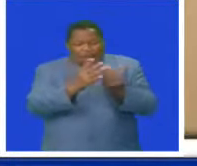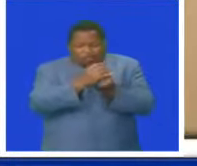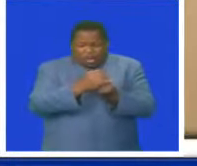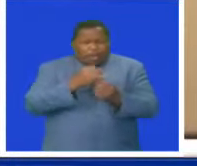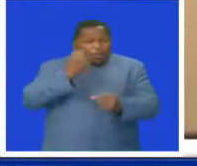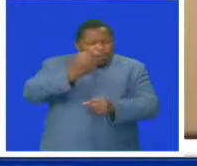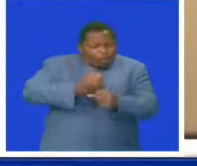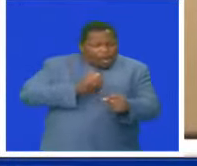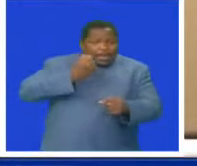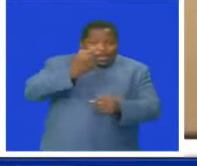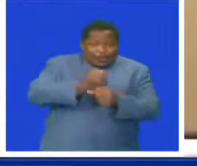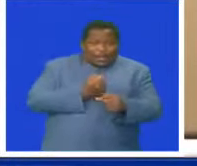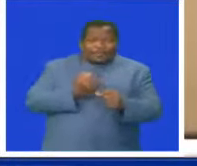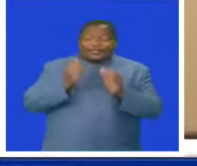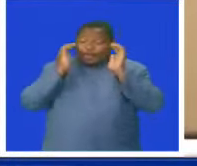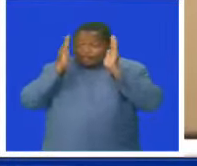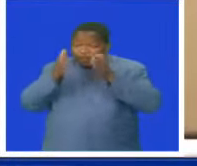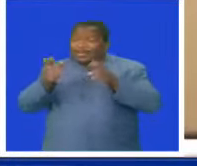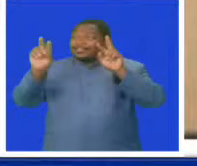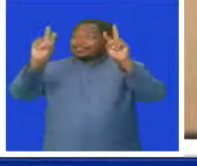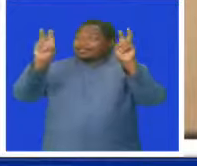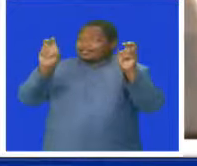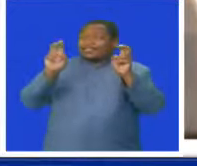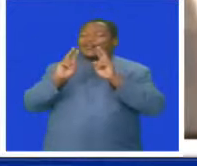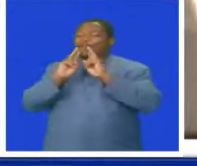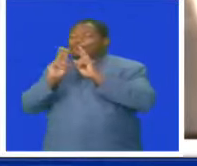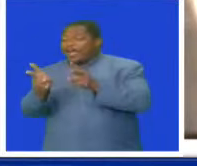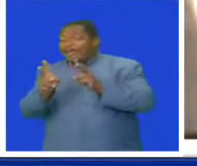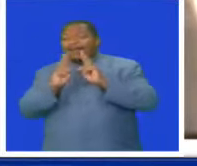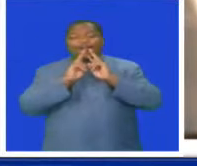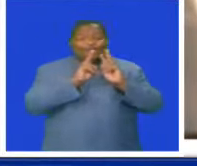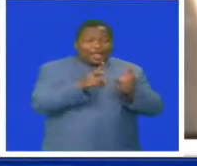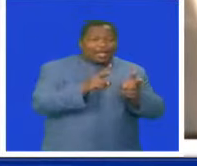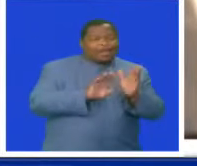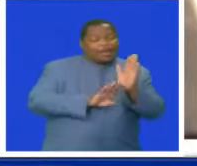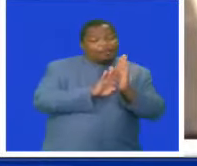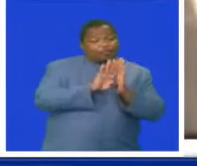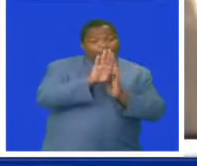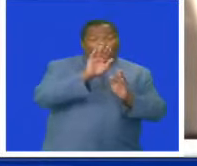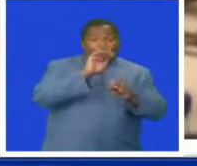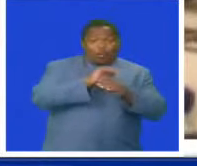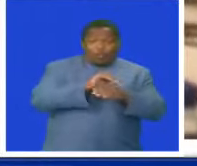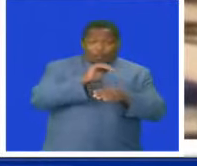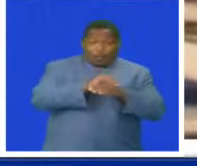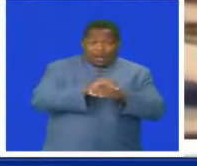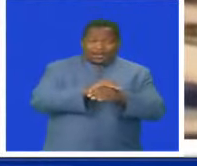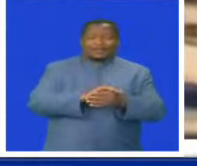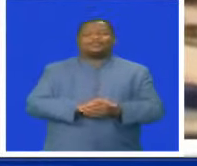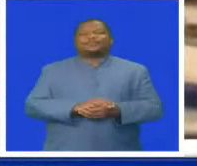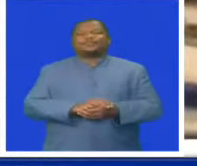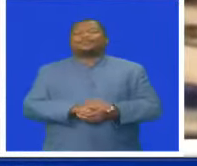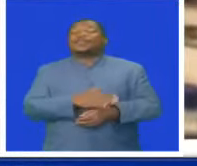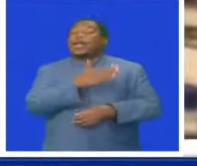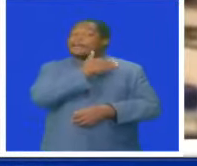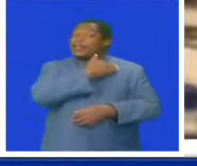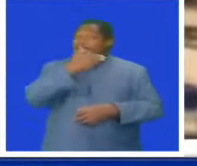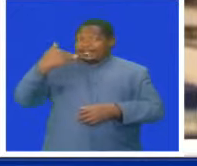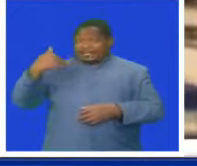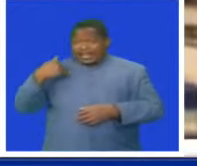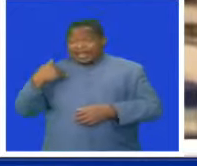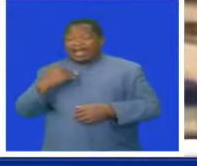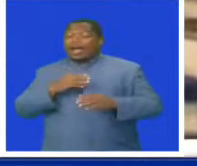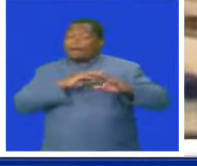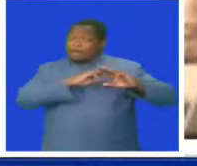ngavilinye etivakashini nakukhulunywa ngetindzaba tetekuvakasha lapha eveni. Imvuna ibe seyibophelela litiko